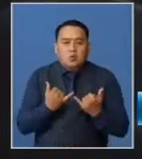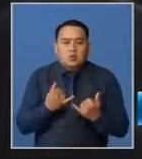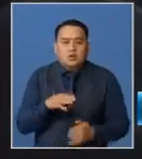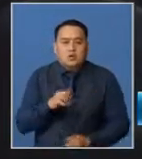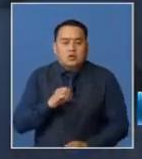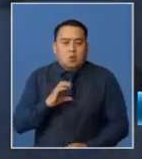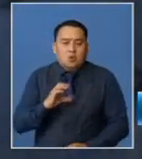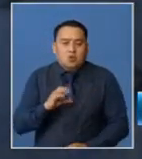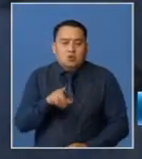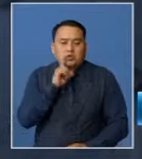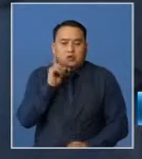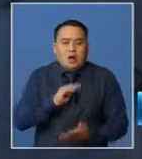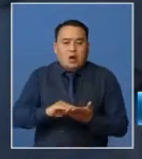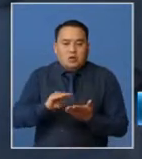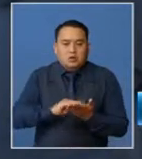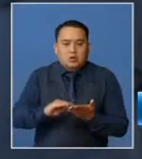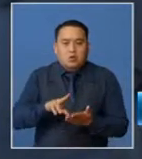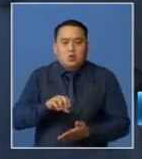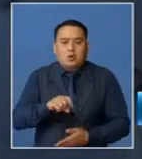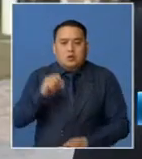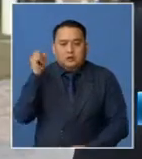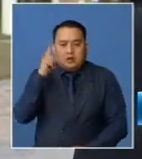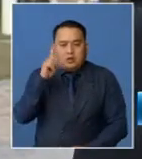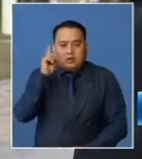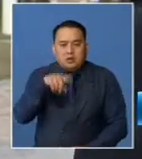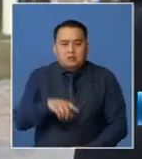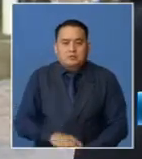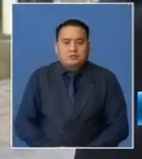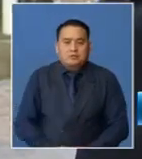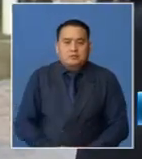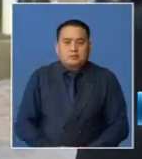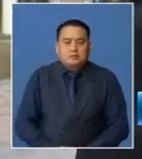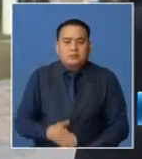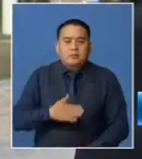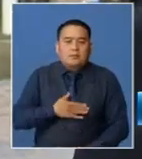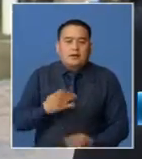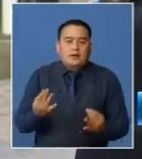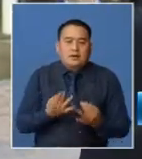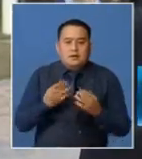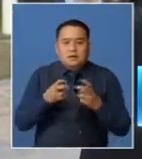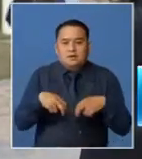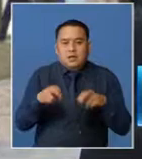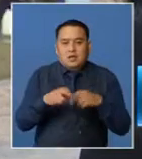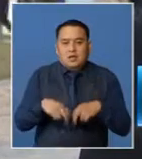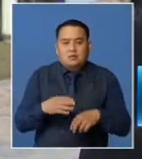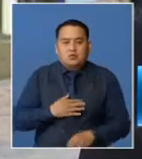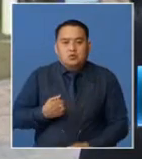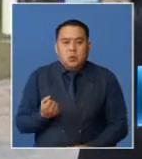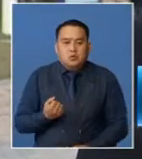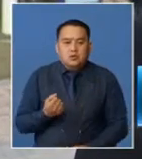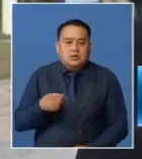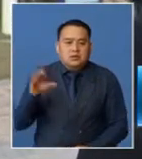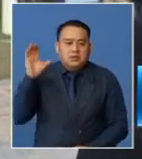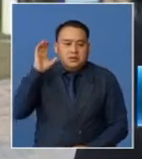Тоқтарбай. Жас жазушы өзі де Құлагерді жатқа айтады. Бұны қызығып зерттеп жүргенде бір жолдастарыммен отырғанда бір қызық